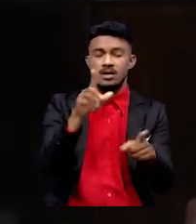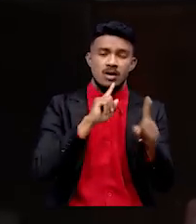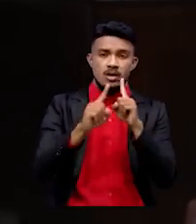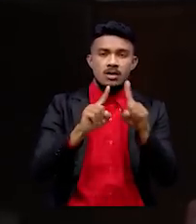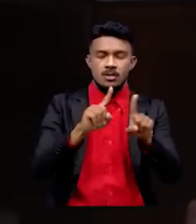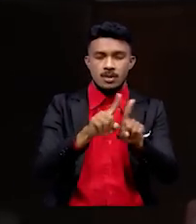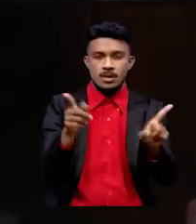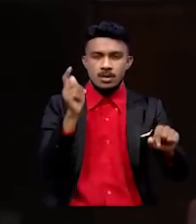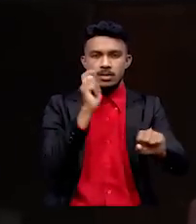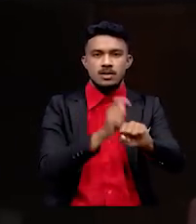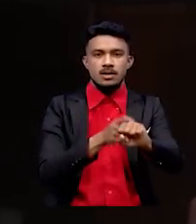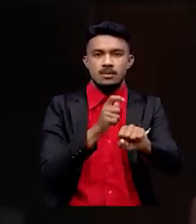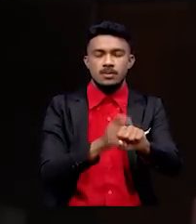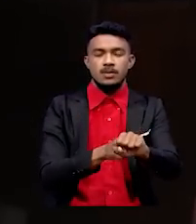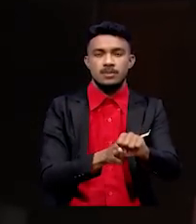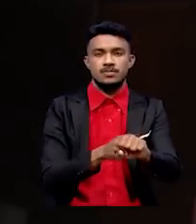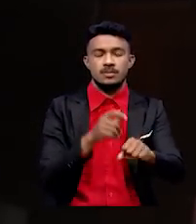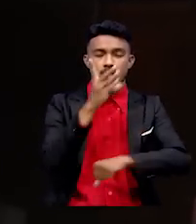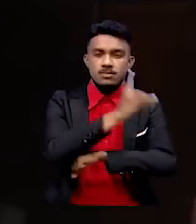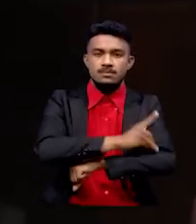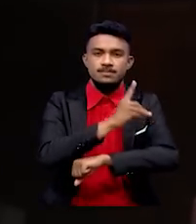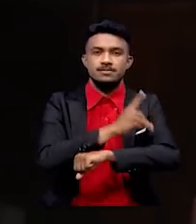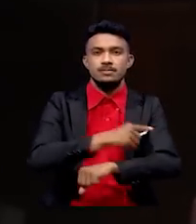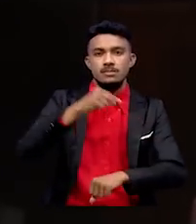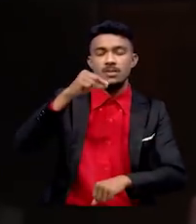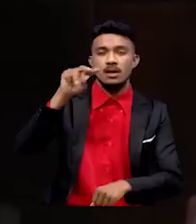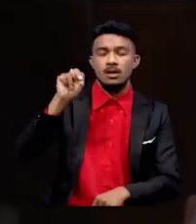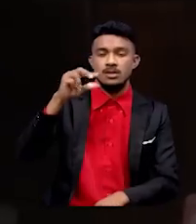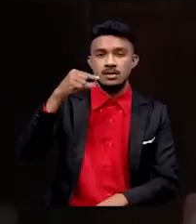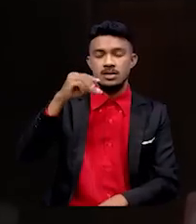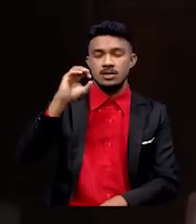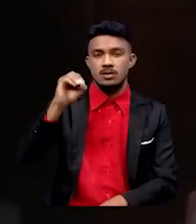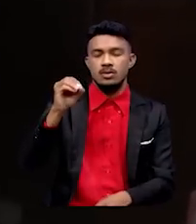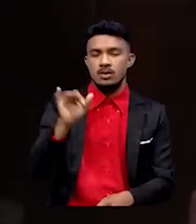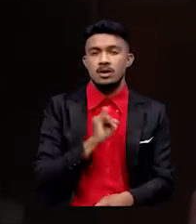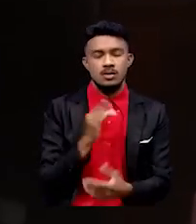be durante lorong ne enjoy ne be ma au sebe luri mai uma